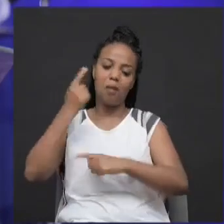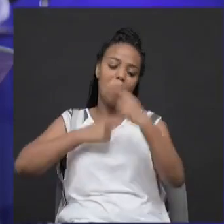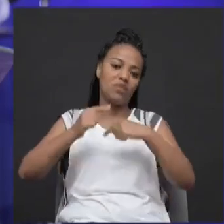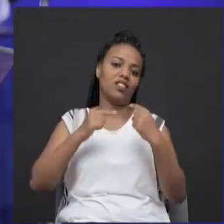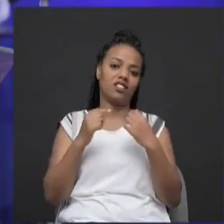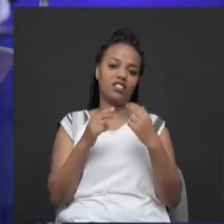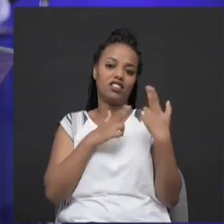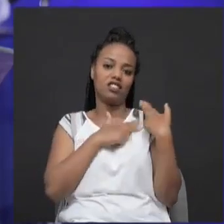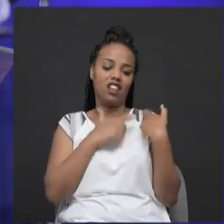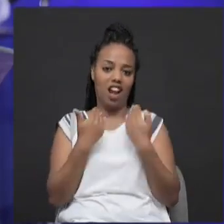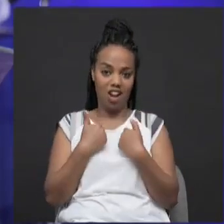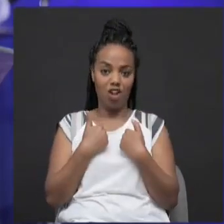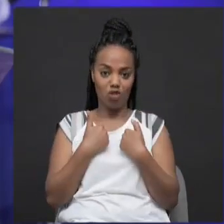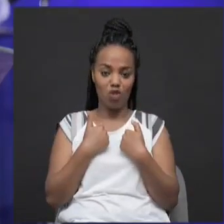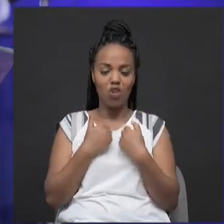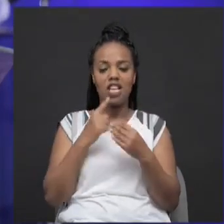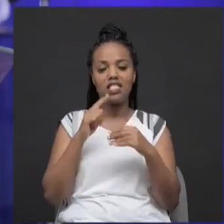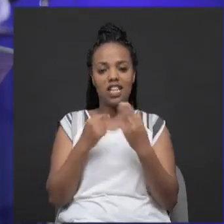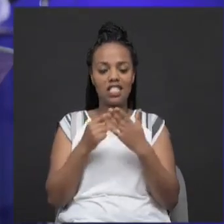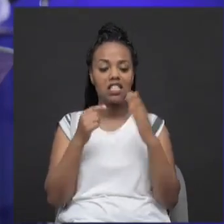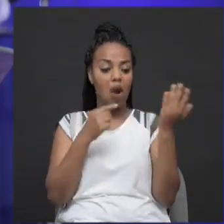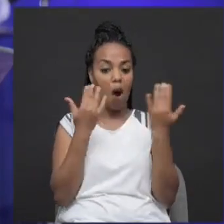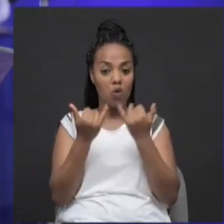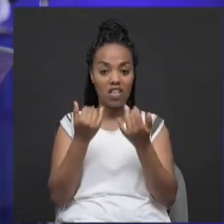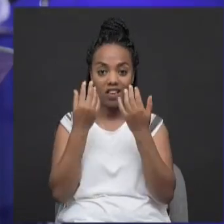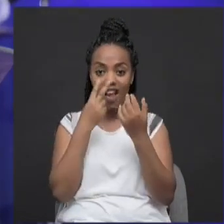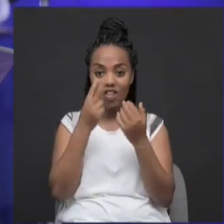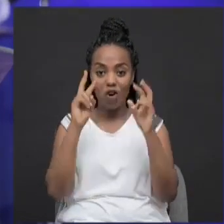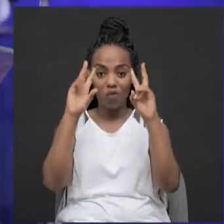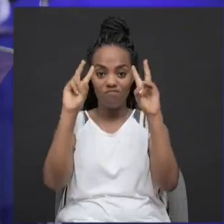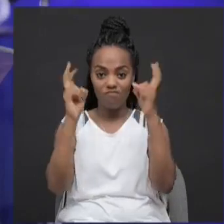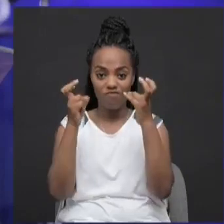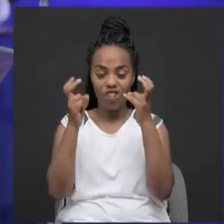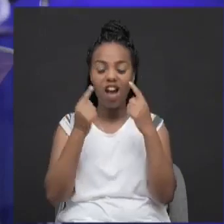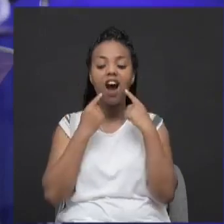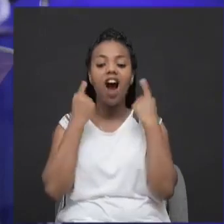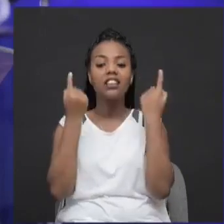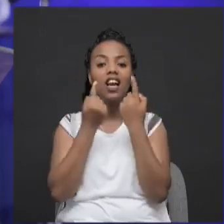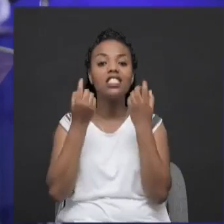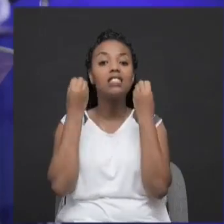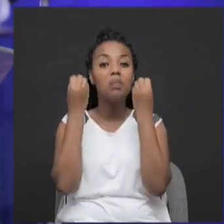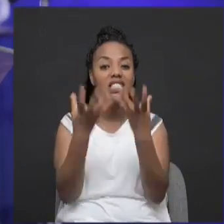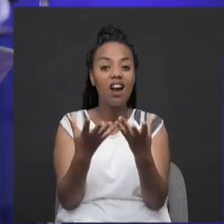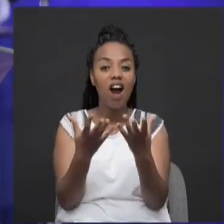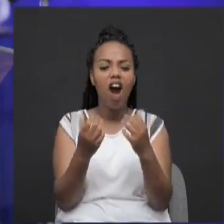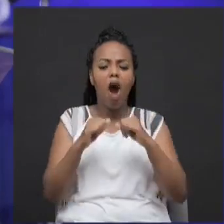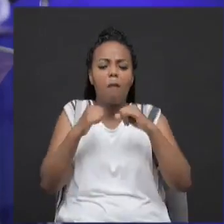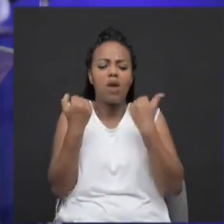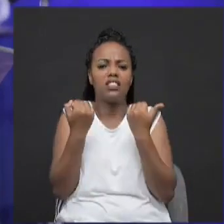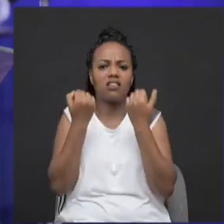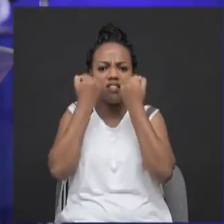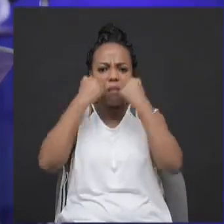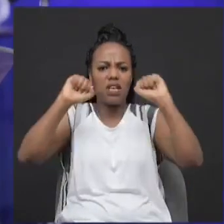ያላቸው። እንግዲህ ቅድም የተናገርኩት ቦታ ላይ ያለው ኃጢያት ሲበዛ፣ አመጽ ሲበዛ፣